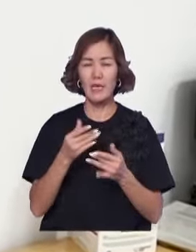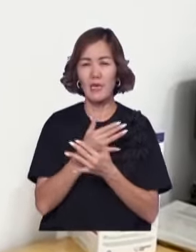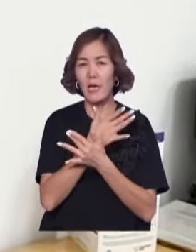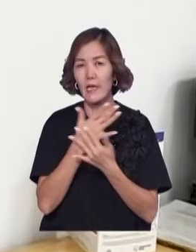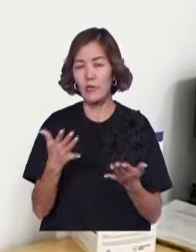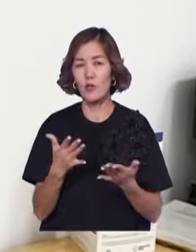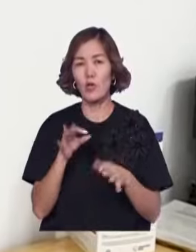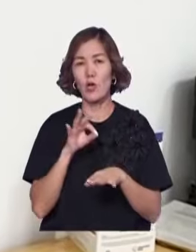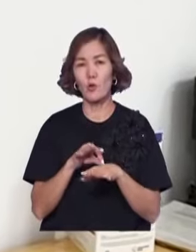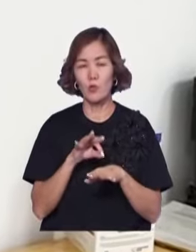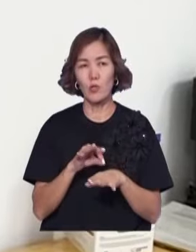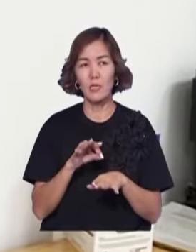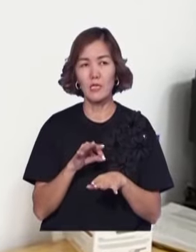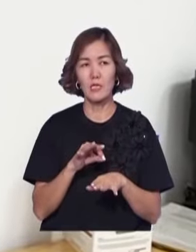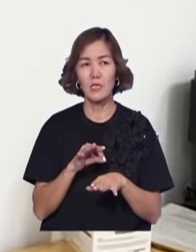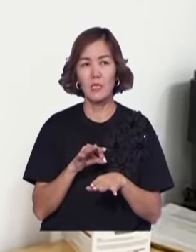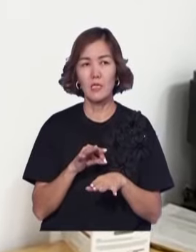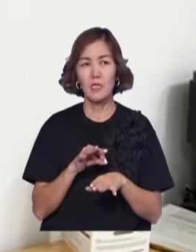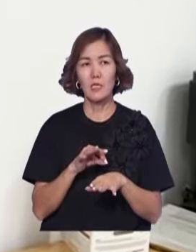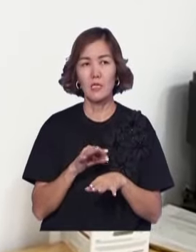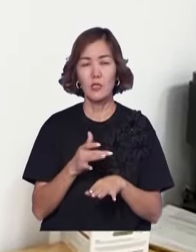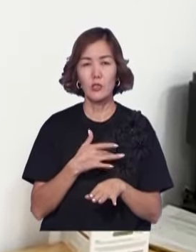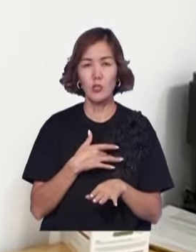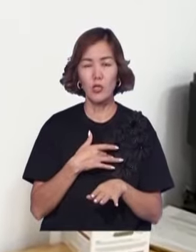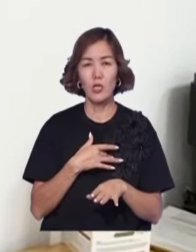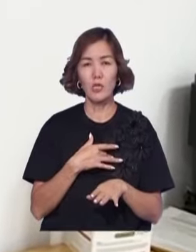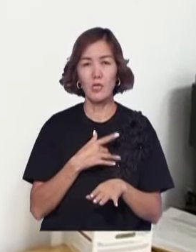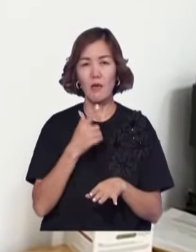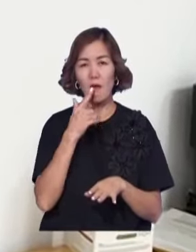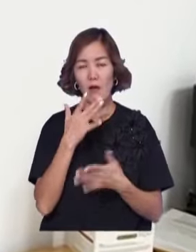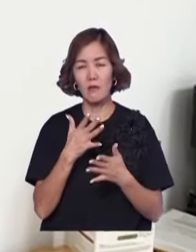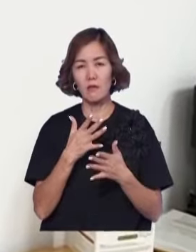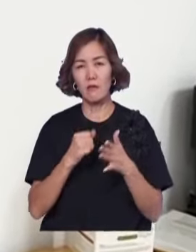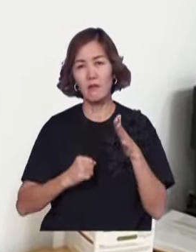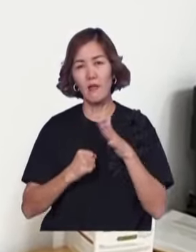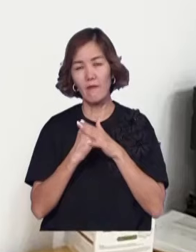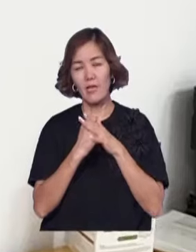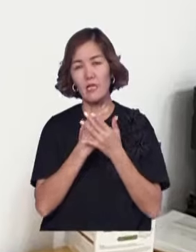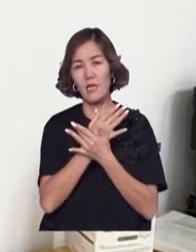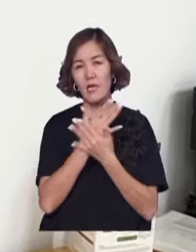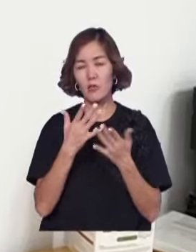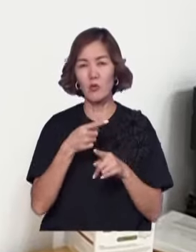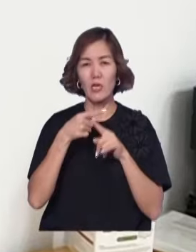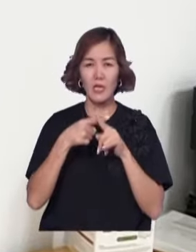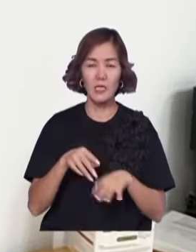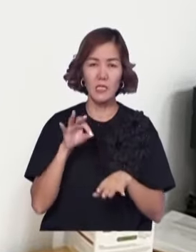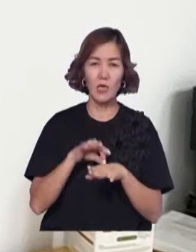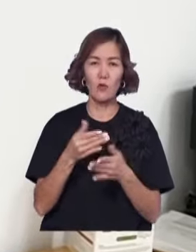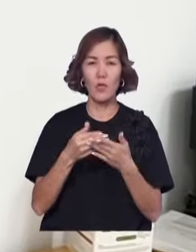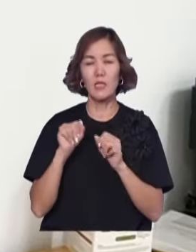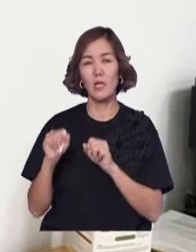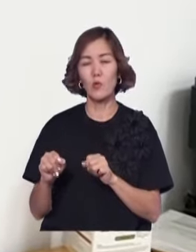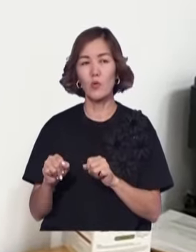обыры, жүрек қантамыр ауруларының алдын алу, өкпе ауруларының алдын алу, және